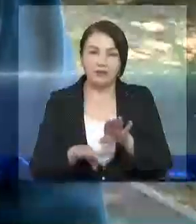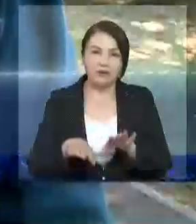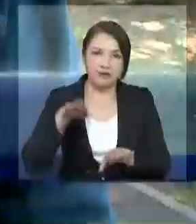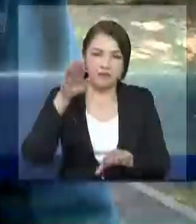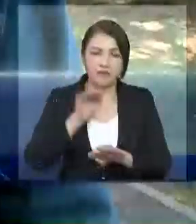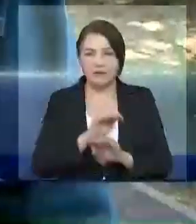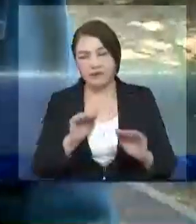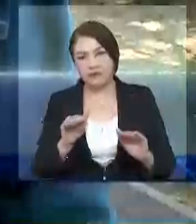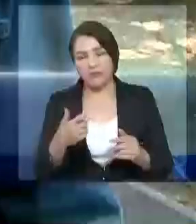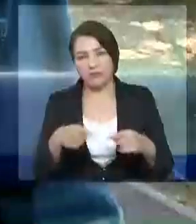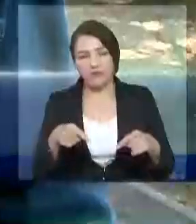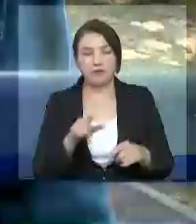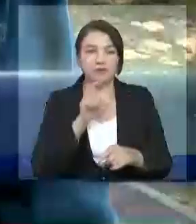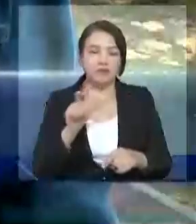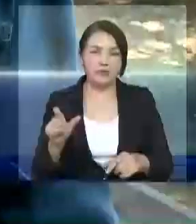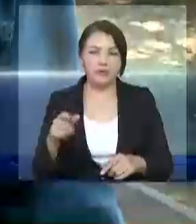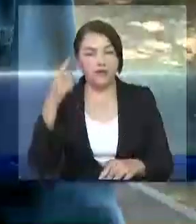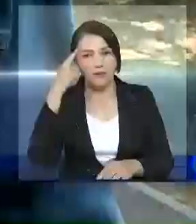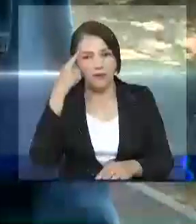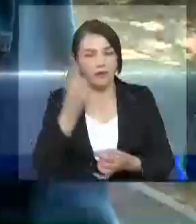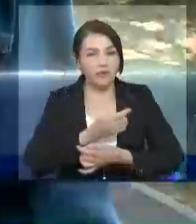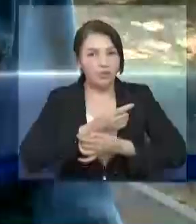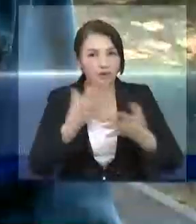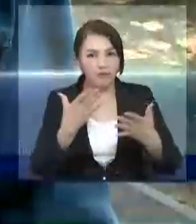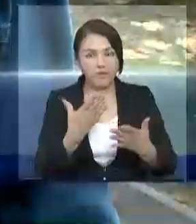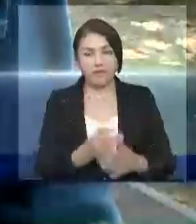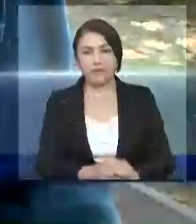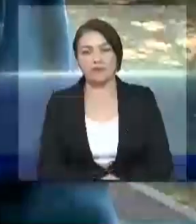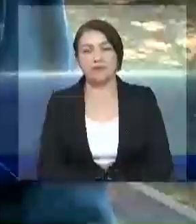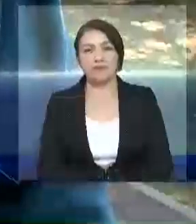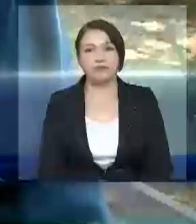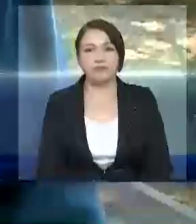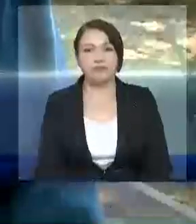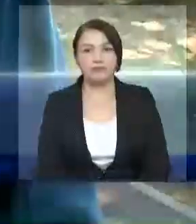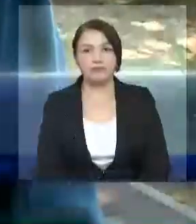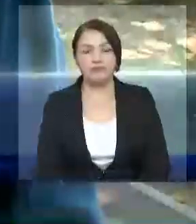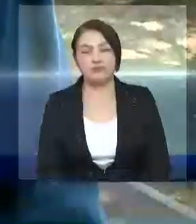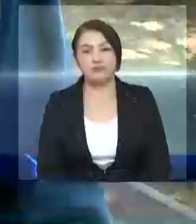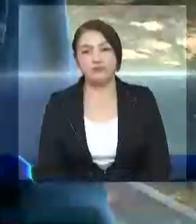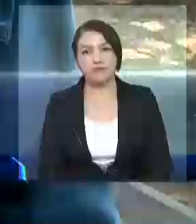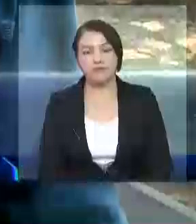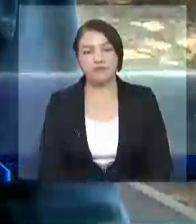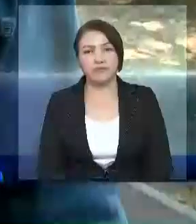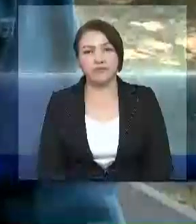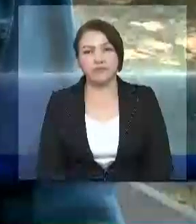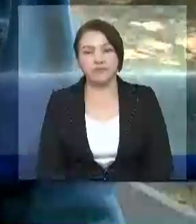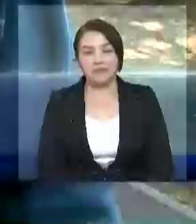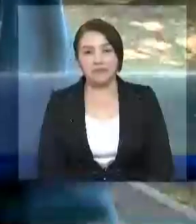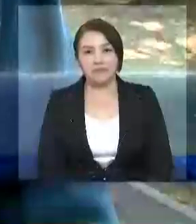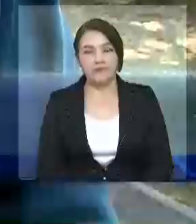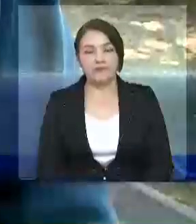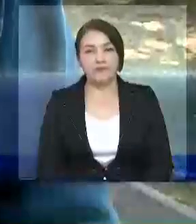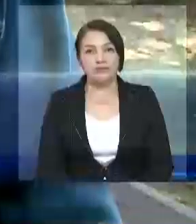подрастающему поколению, да и вообще гражданам напомнить культуру, да, по сути дела степную культуру,